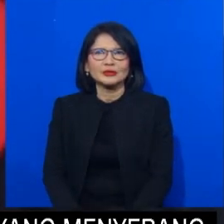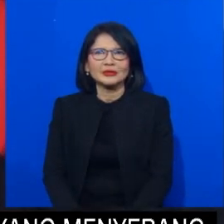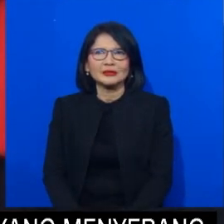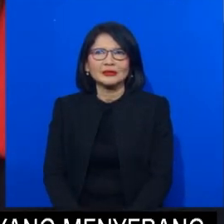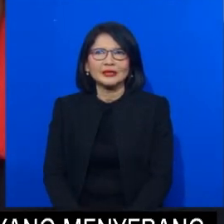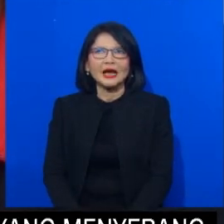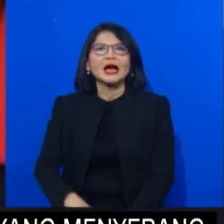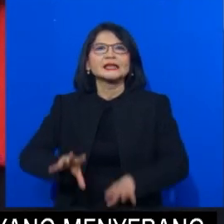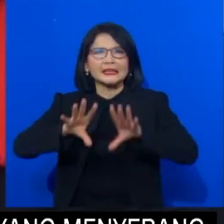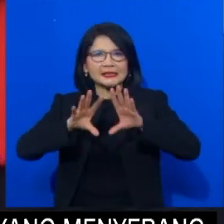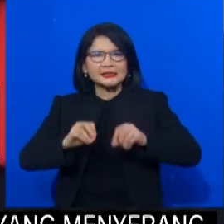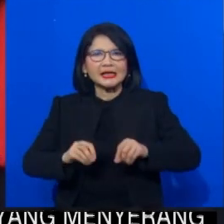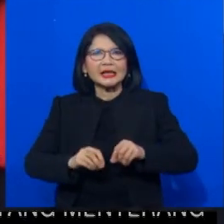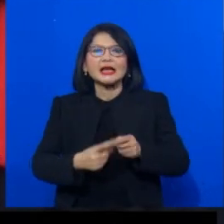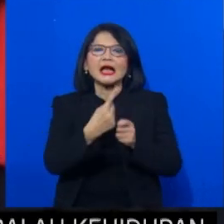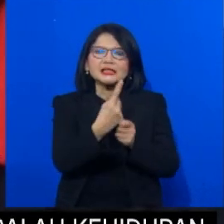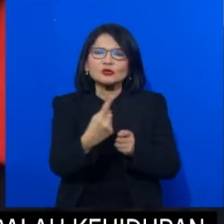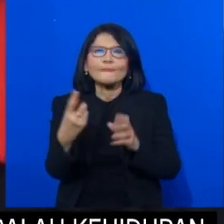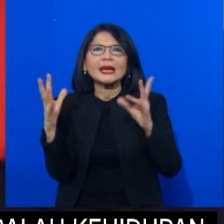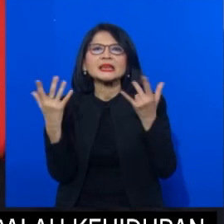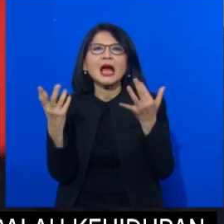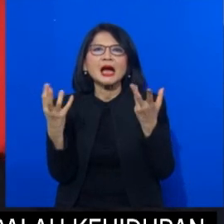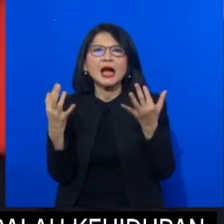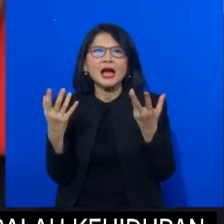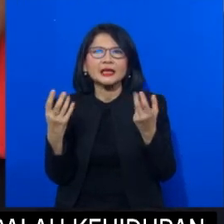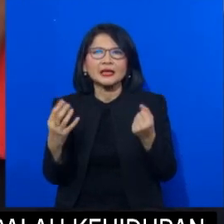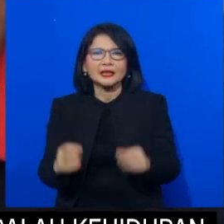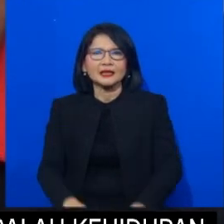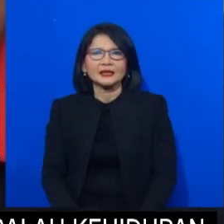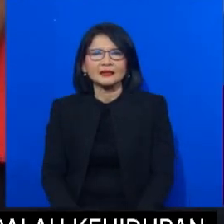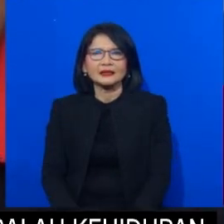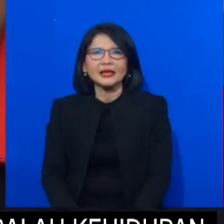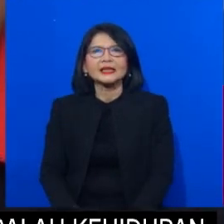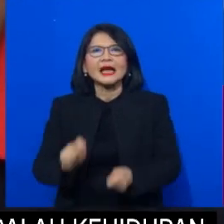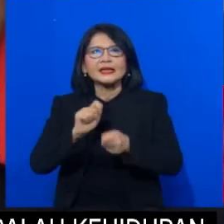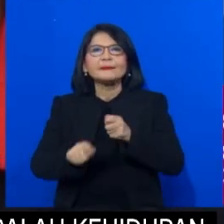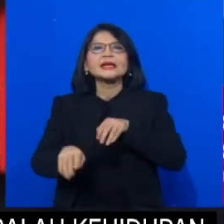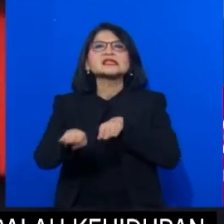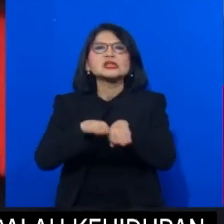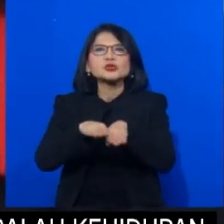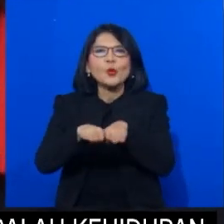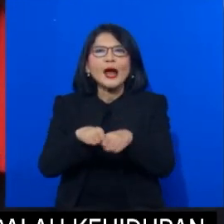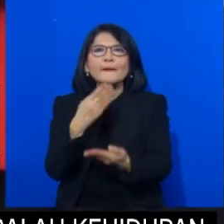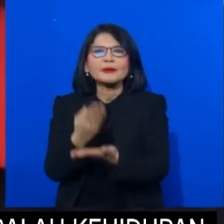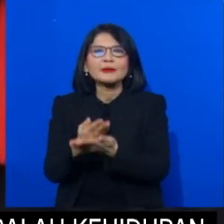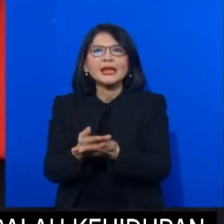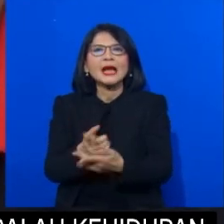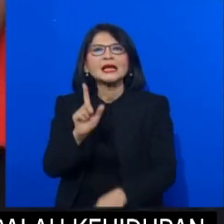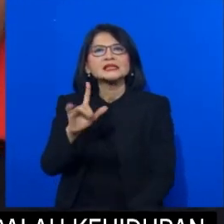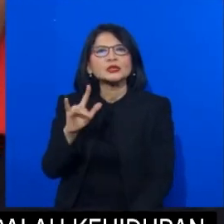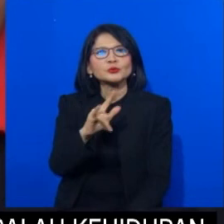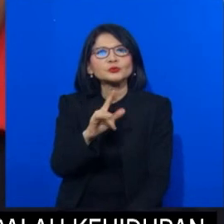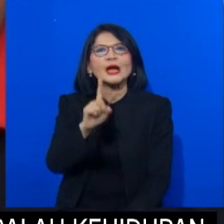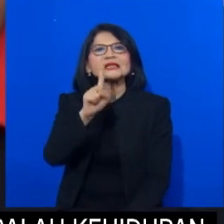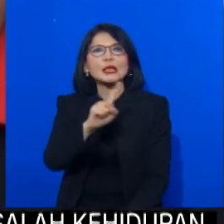Dikerjakan perbagian dan manual, karena custom bukan pabrikan, bukan cetak, jadi satu unit pesawat kurang lebih ya satu